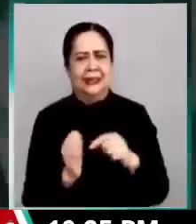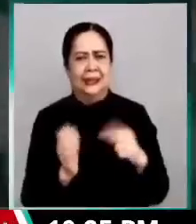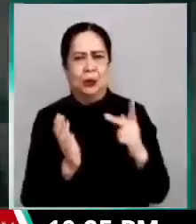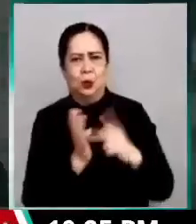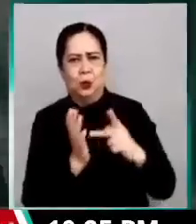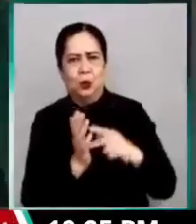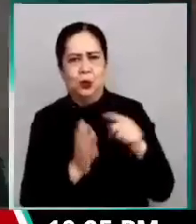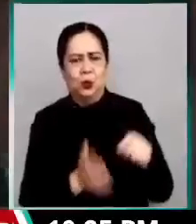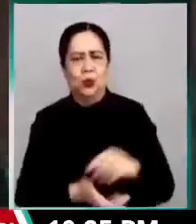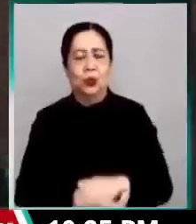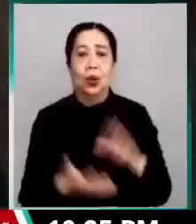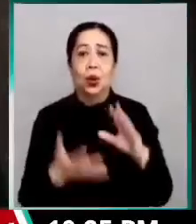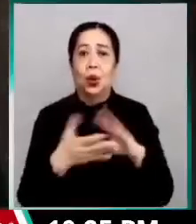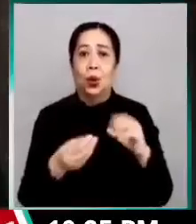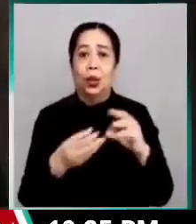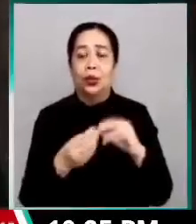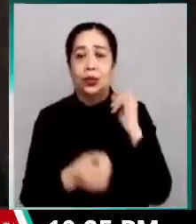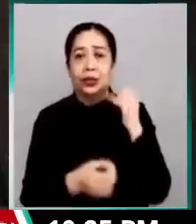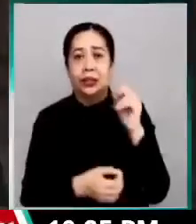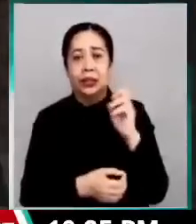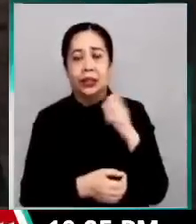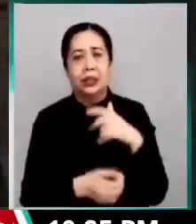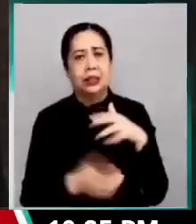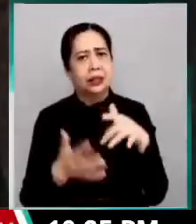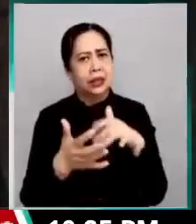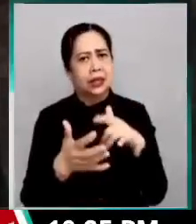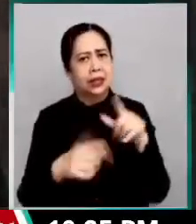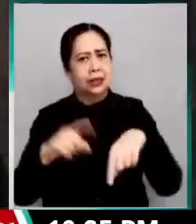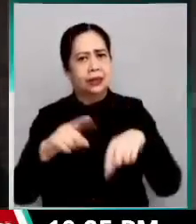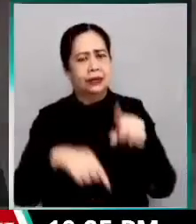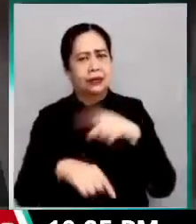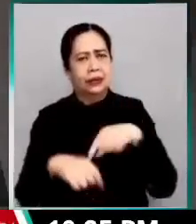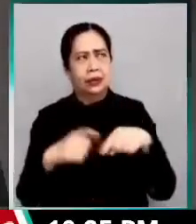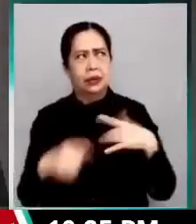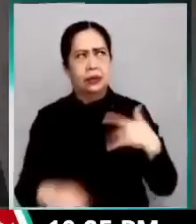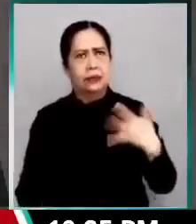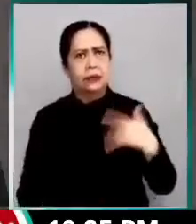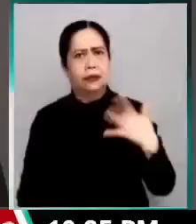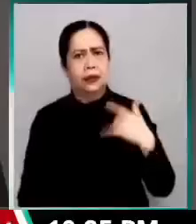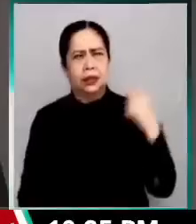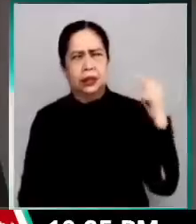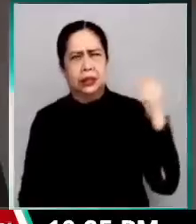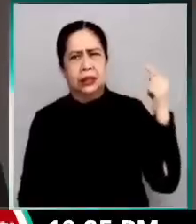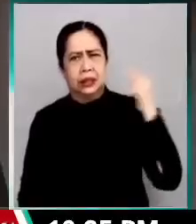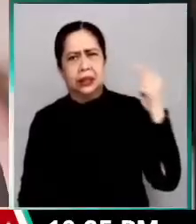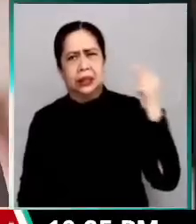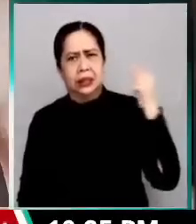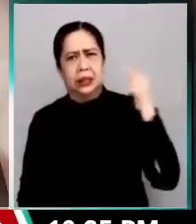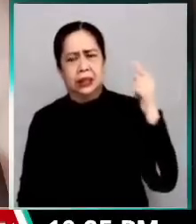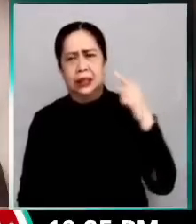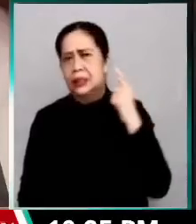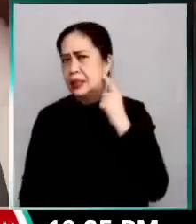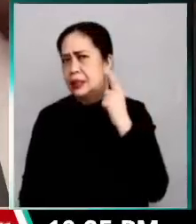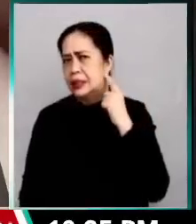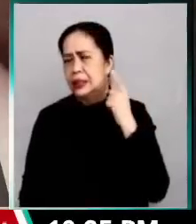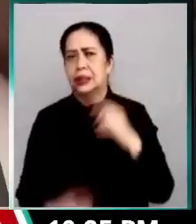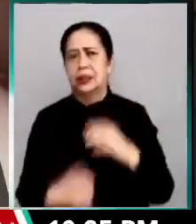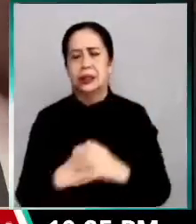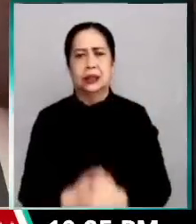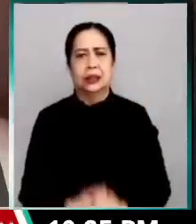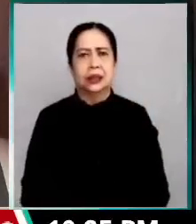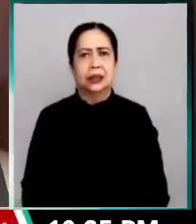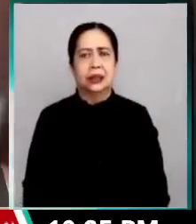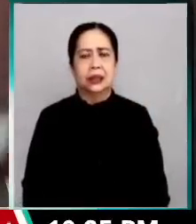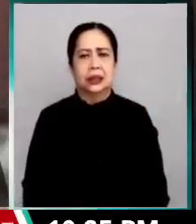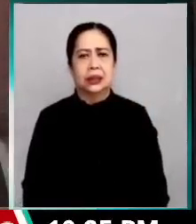Kwento ni Janine, nag-aaral silang magkakaibigan nang maramdaman niyang may tumutusok-tusok sa kanyang tenga. Nawala rin